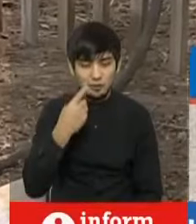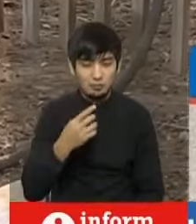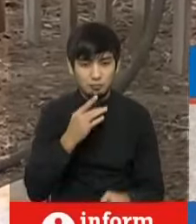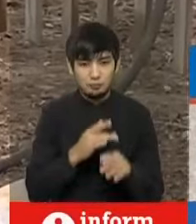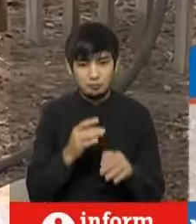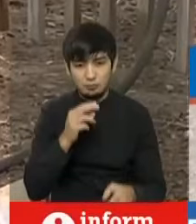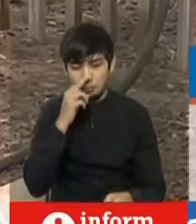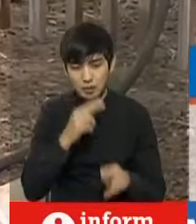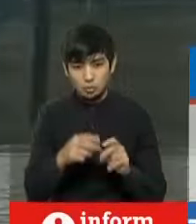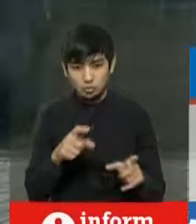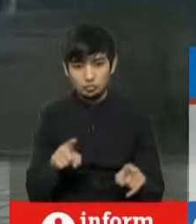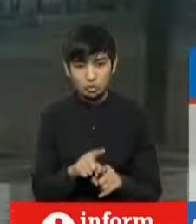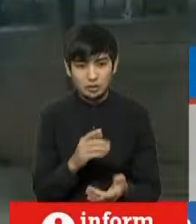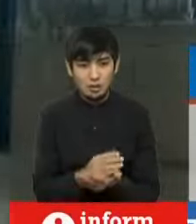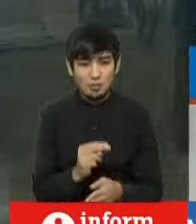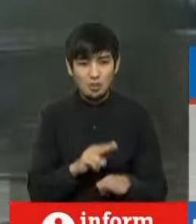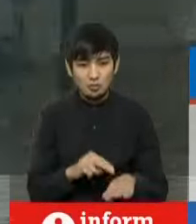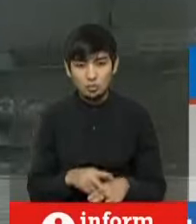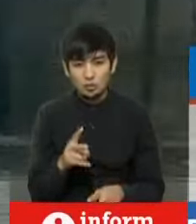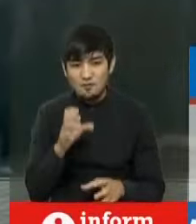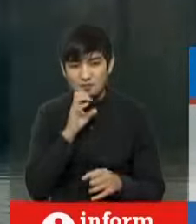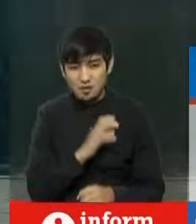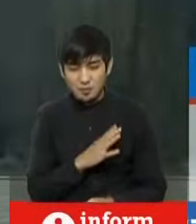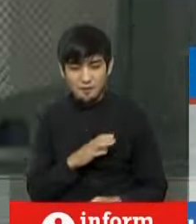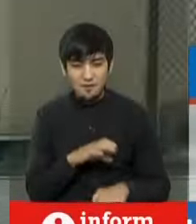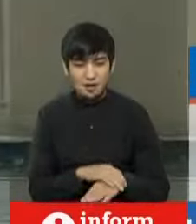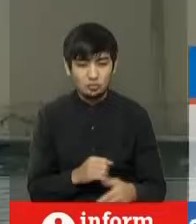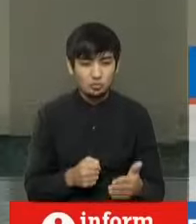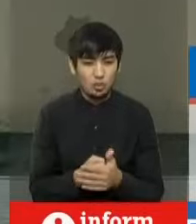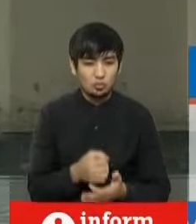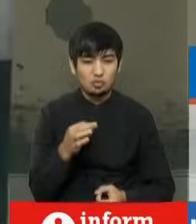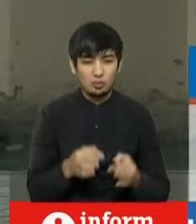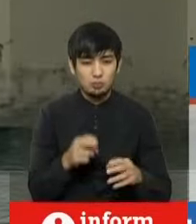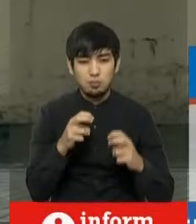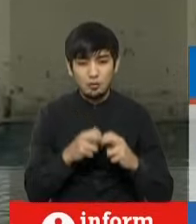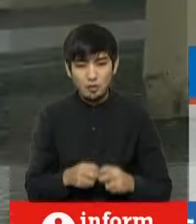бар. Полиция мүлікті иемдену фактісі бойынша сотқа дейінгі тергеу